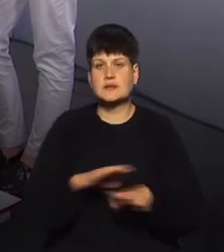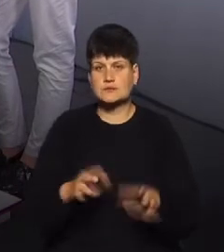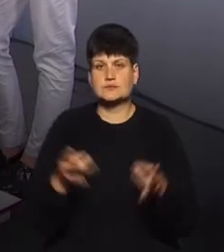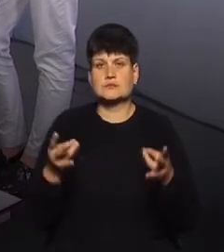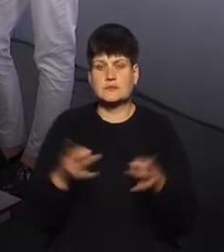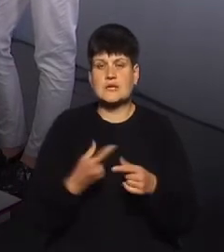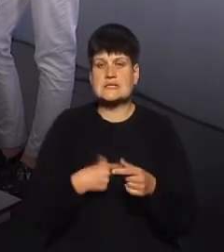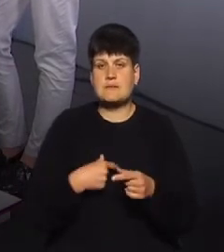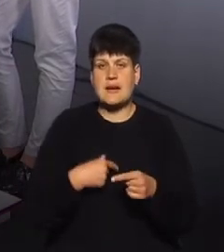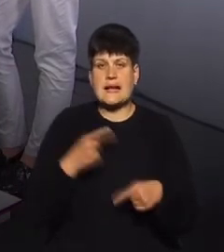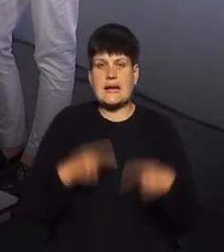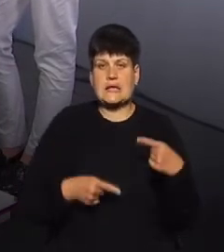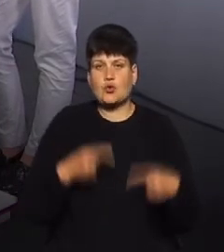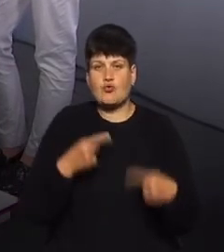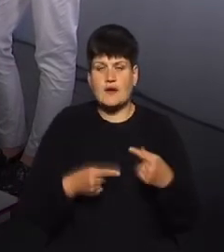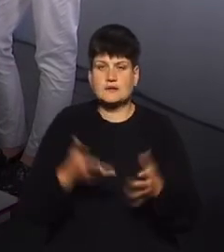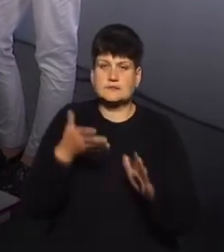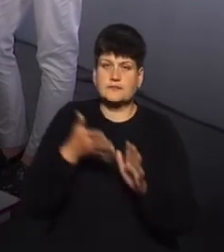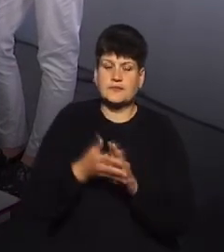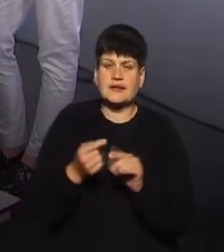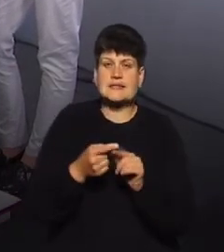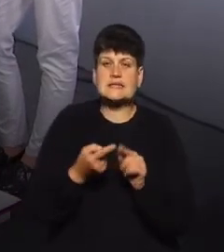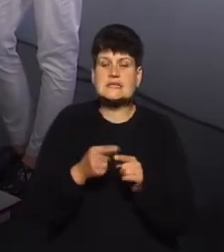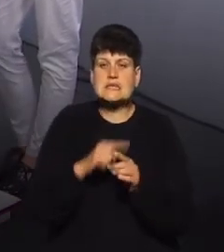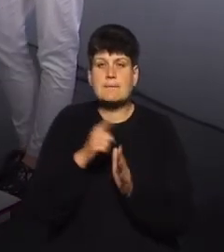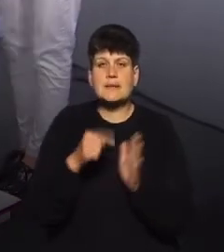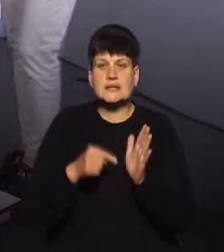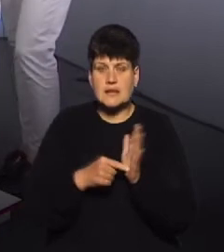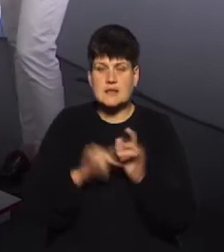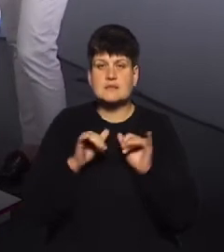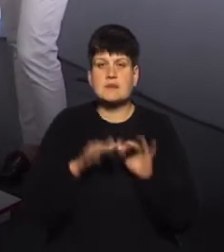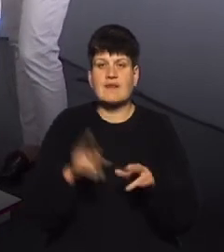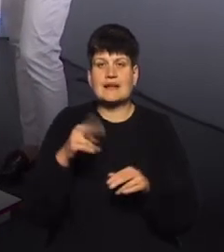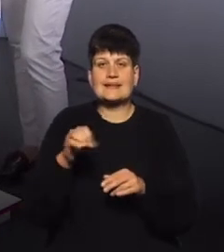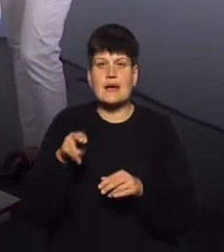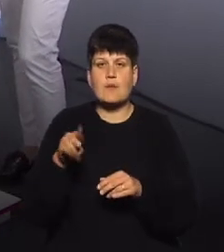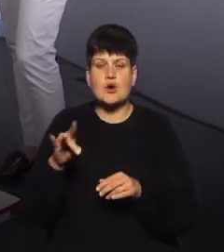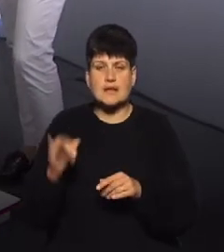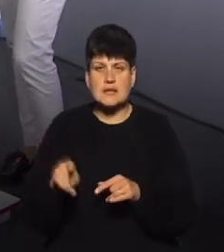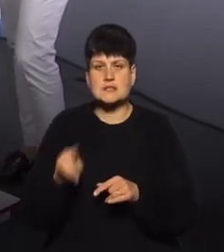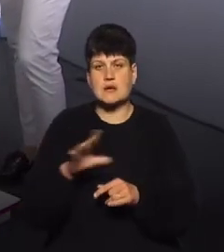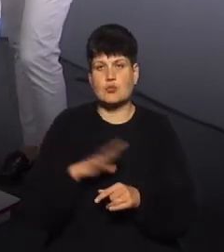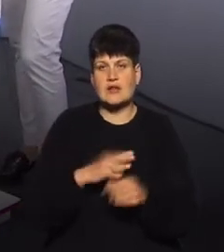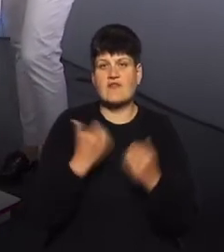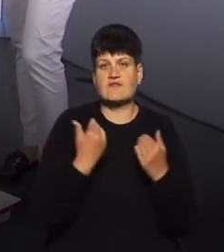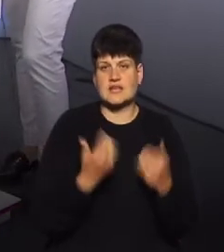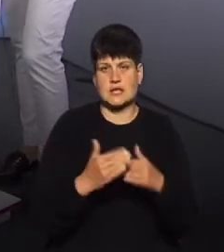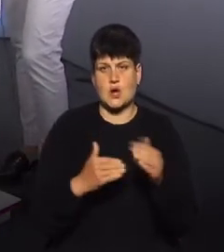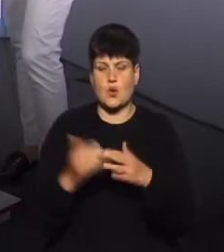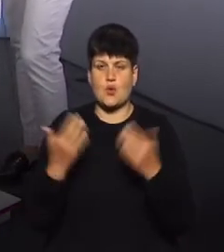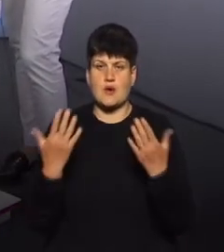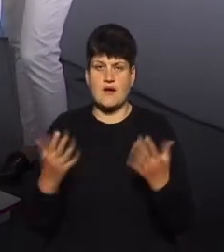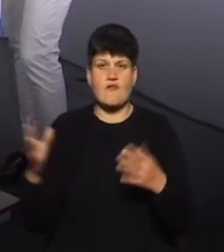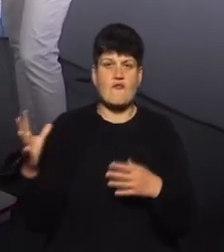чи визнавати оце питання, тому що справа депортації була в їхніх руках. Все робилося в Кремлі.